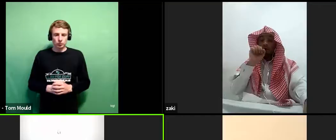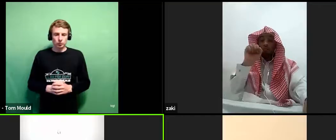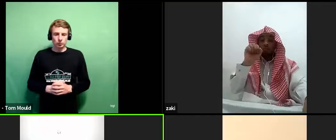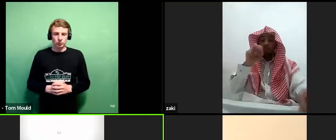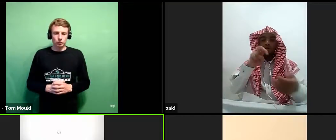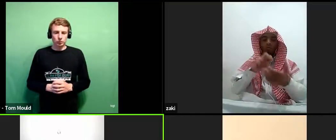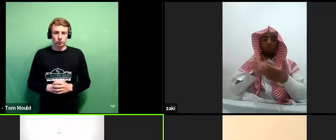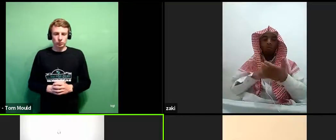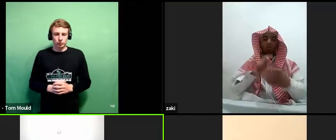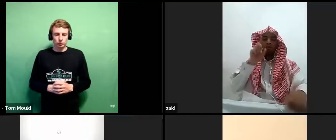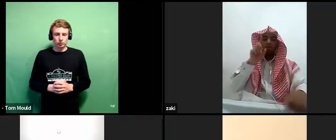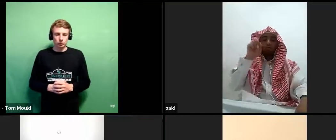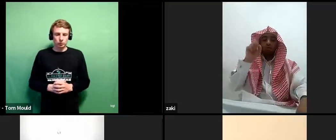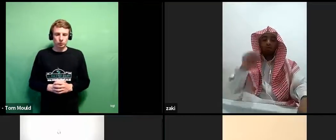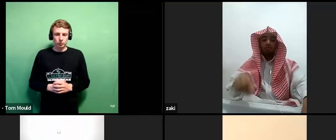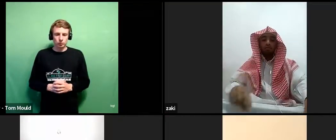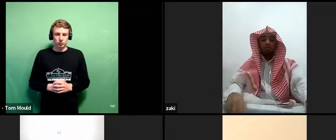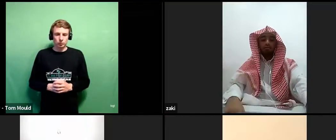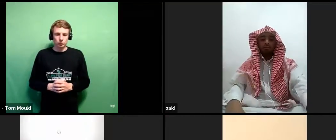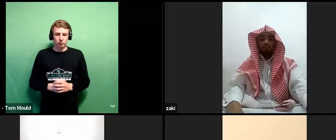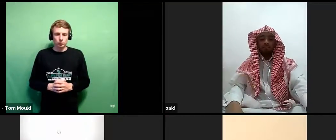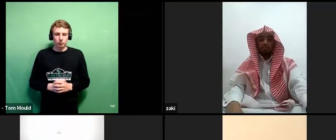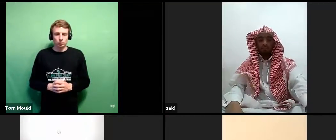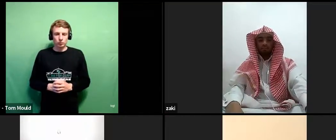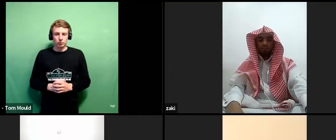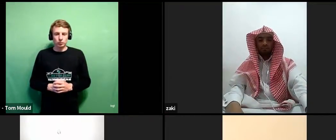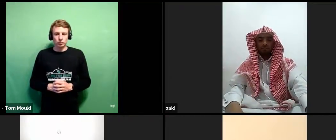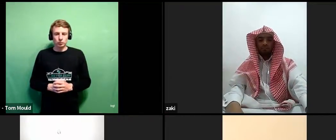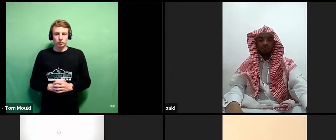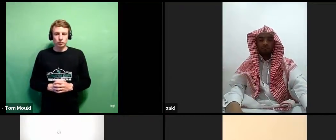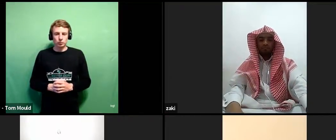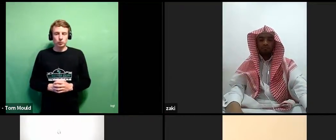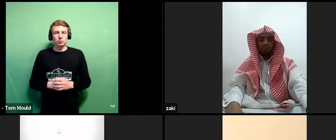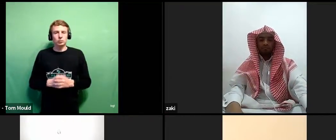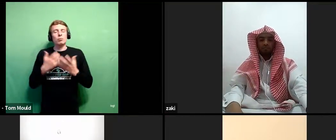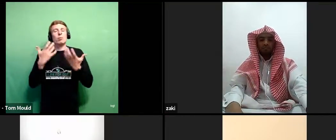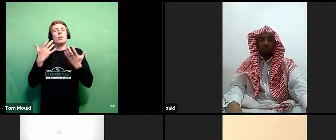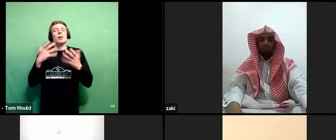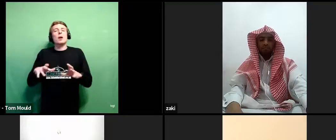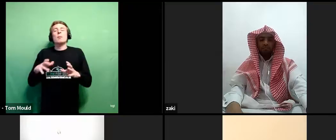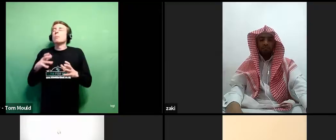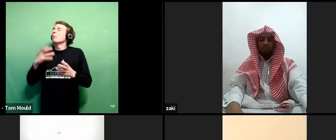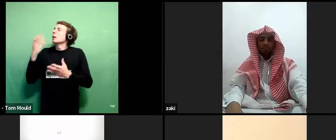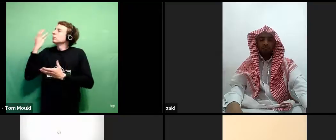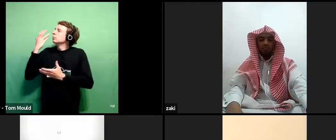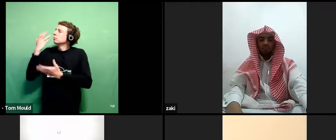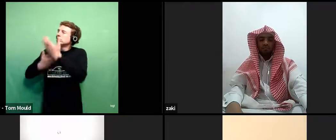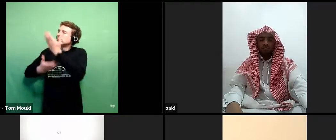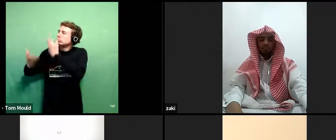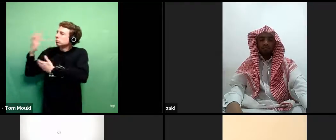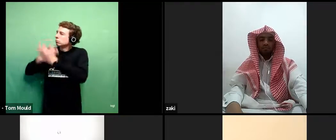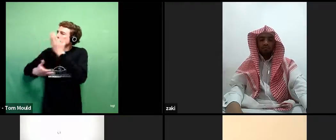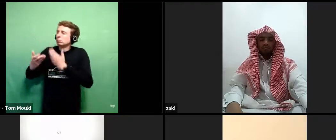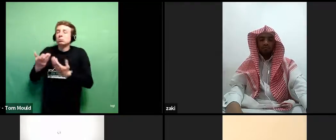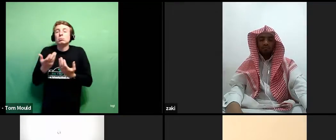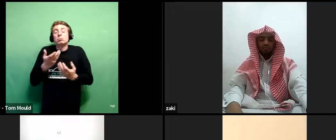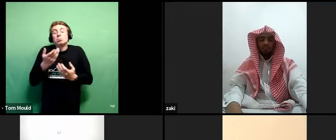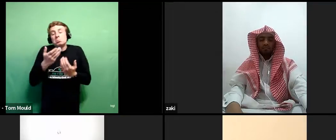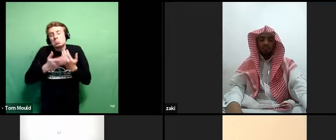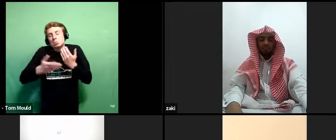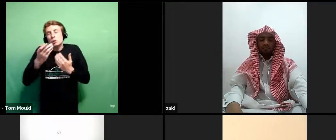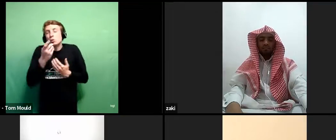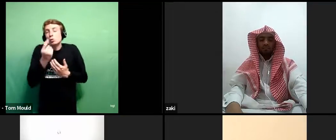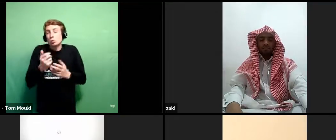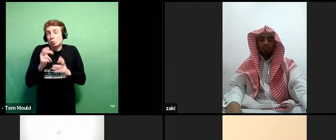المتقين. It is prescribed for you when death approaches any of you, if he leaves wealth, that he makes a bequest